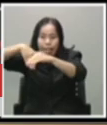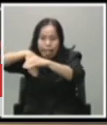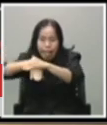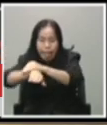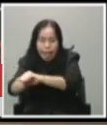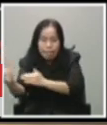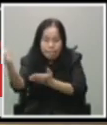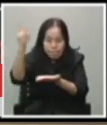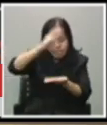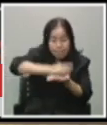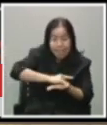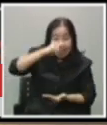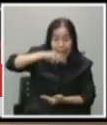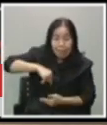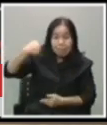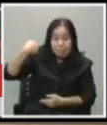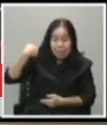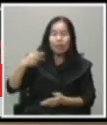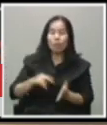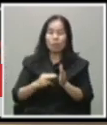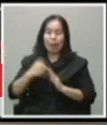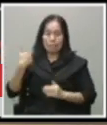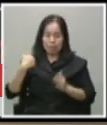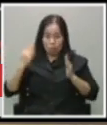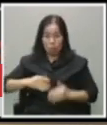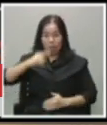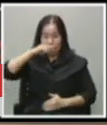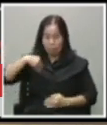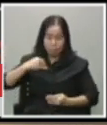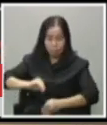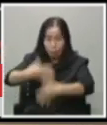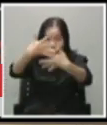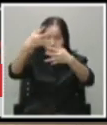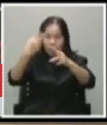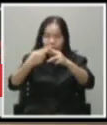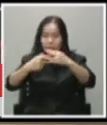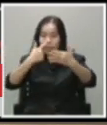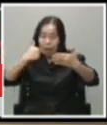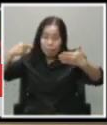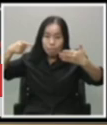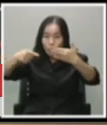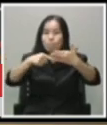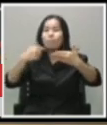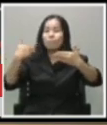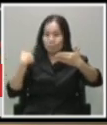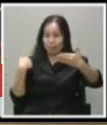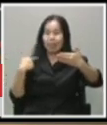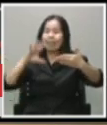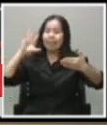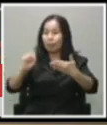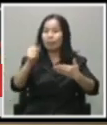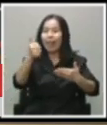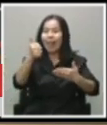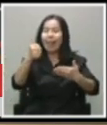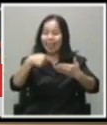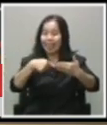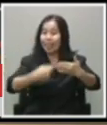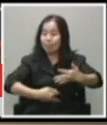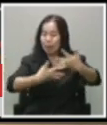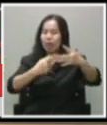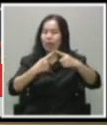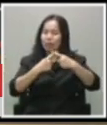ารสนเทศซึ่งตม.เราเคยใช้อยู่ครับแต่ท่านประธานครับเรื่องราวที่ผมจะต้องเล่าให้ฟังนี้มันมีเรื่องพิลึกพิ